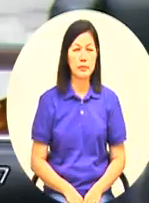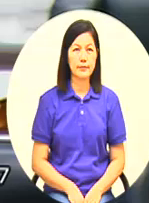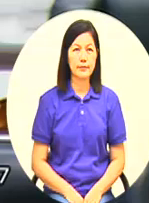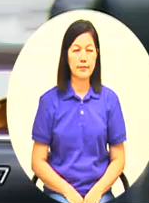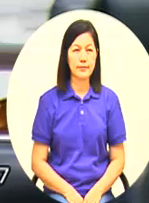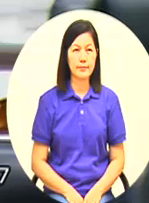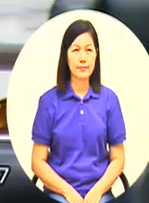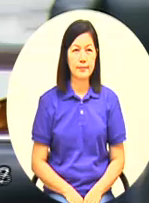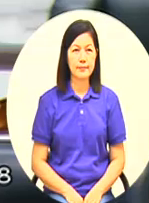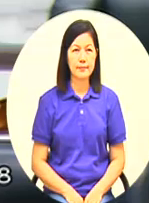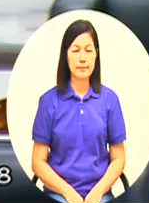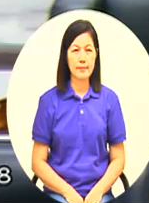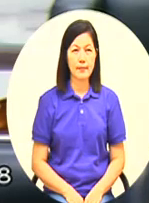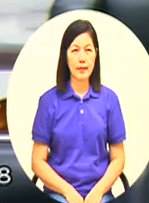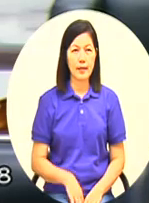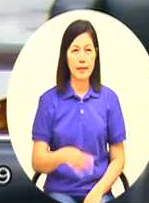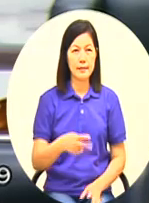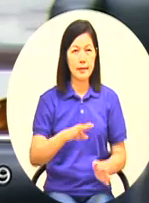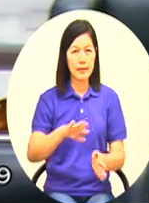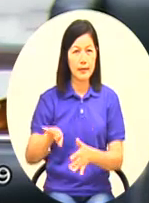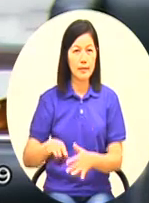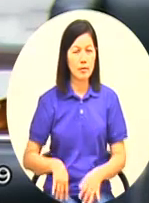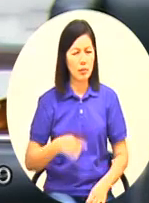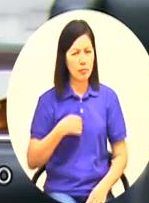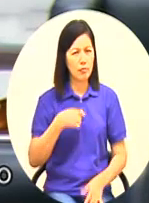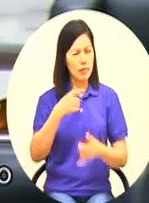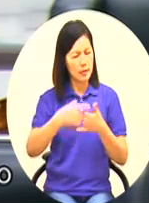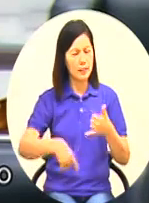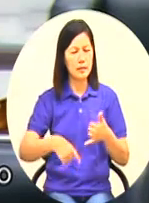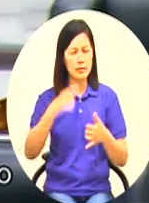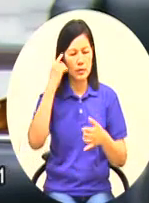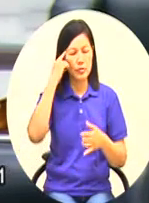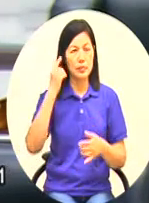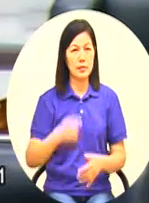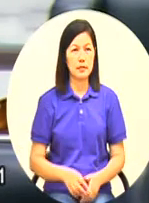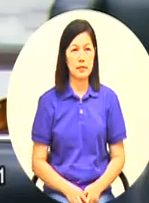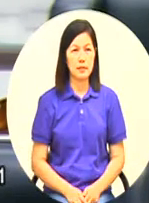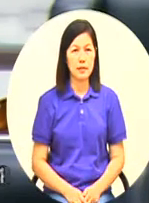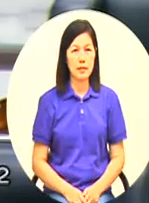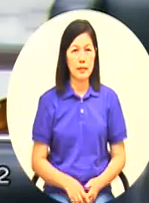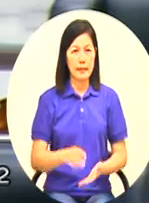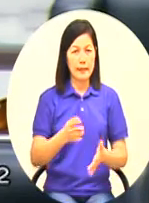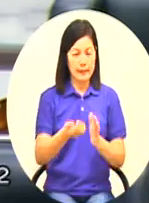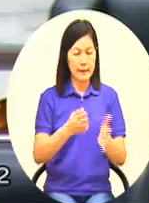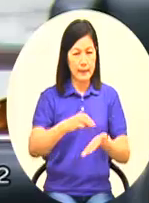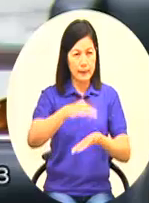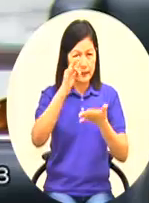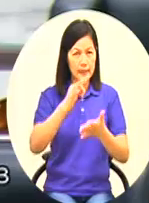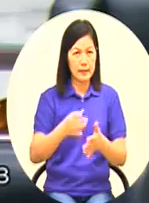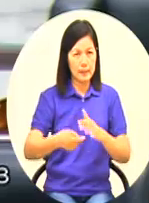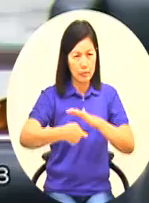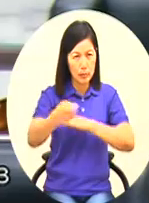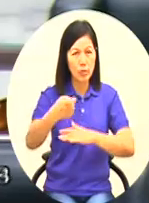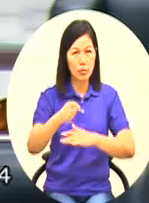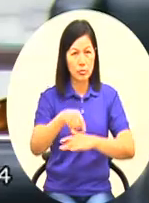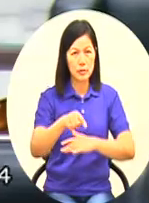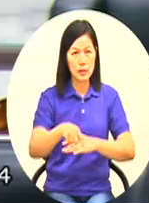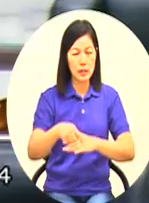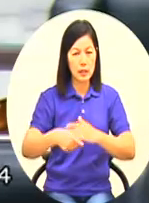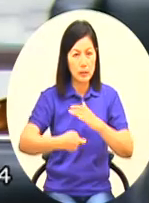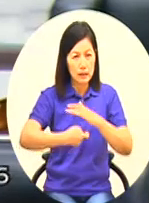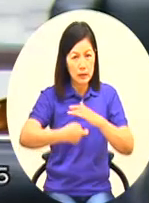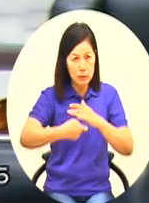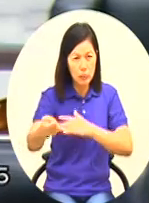那另外，本席刚刚有说到我们的窃盗哦，那我们窃盗所得的赃货，